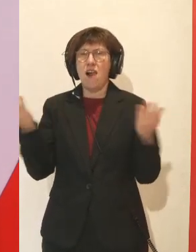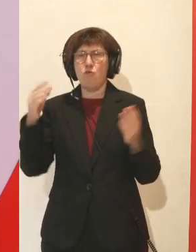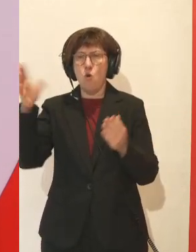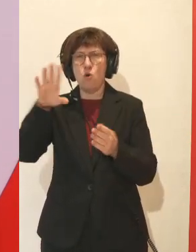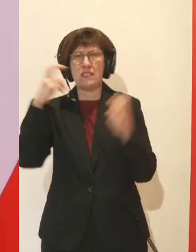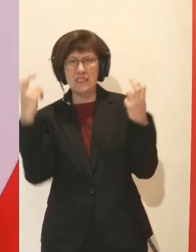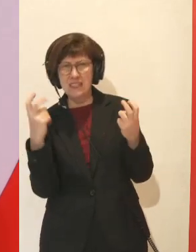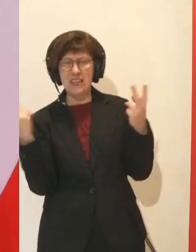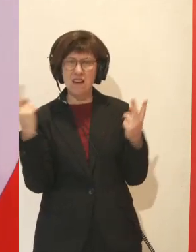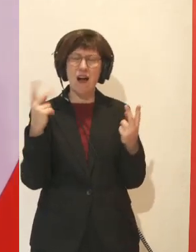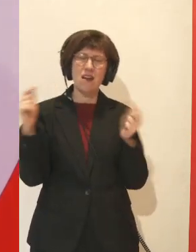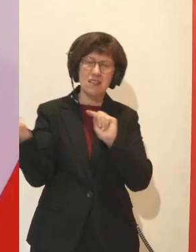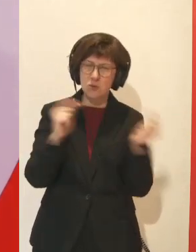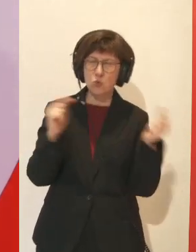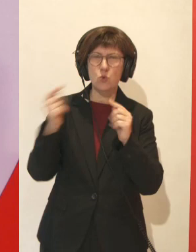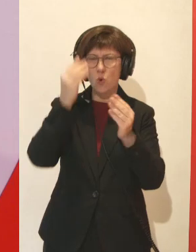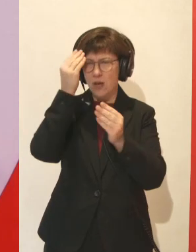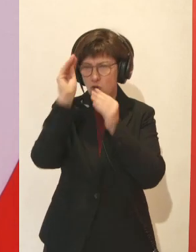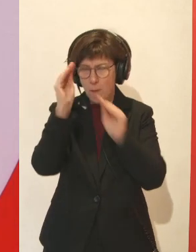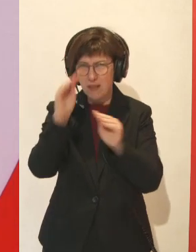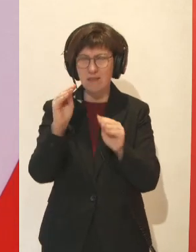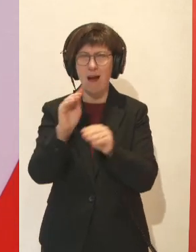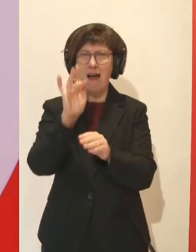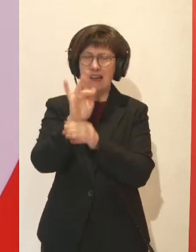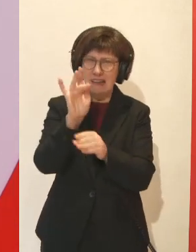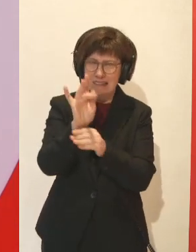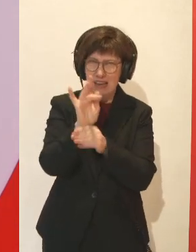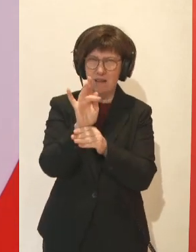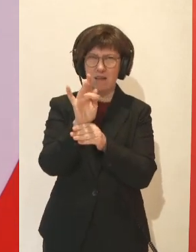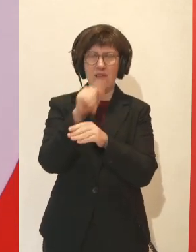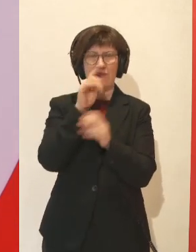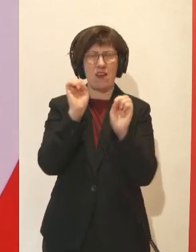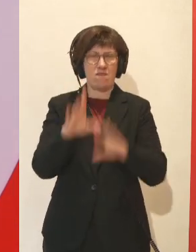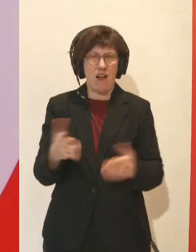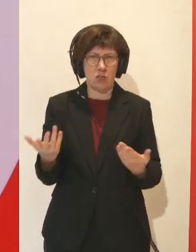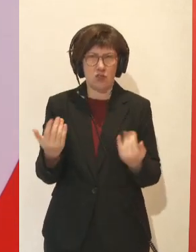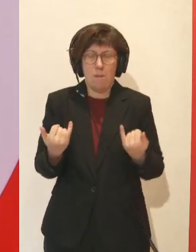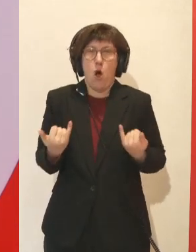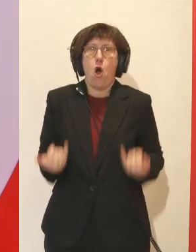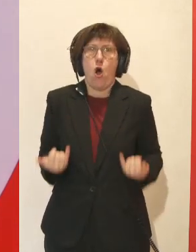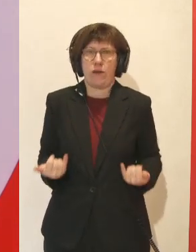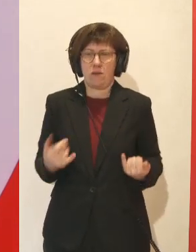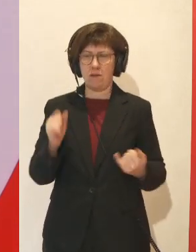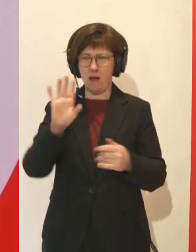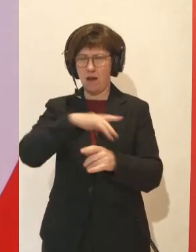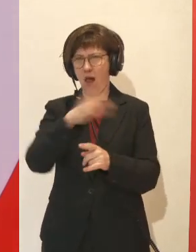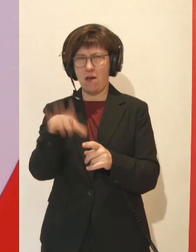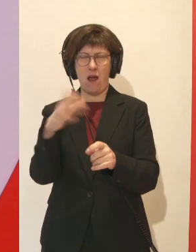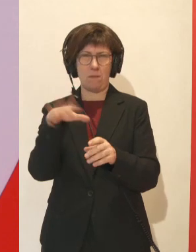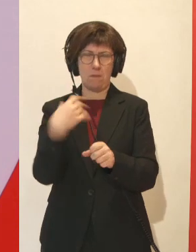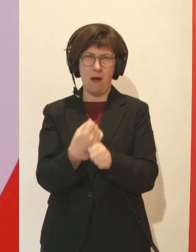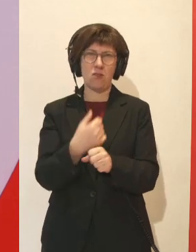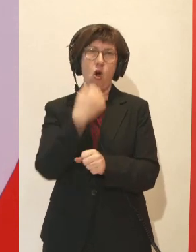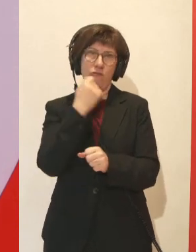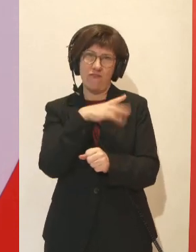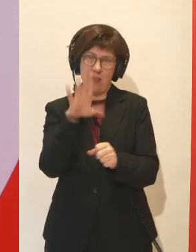bringt eure Ideen ein, diskutiert mit, kommentiert, kritisiert auch gerne, wenn ihr was falsch findet, aber heute könnt ihr euch alle einbringen und ich hoffe, dass viele